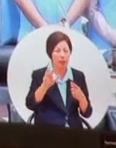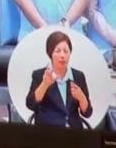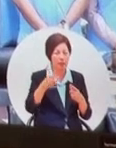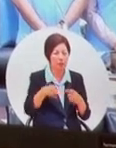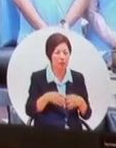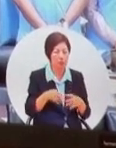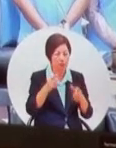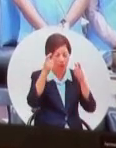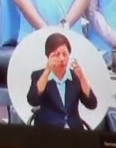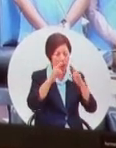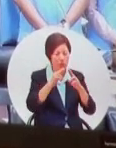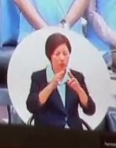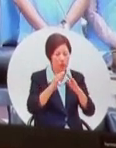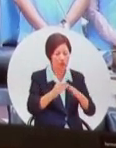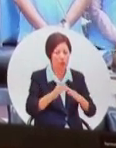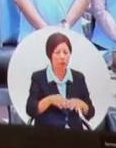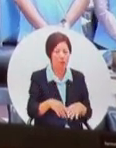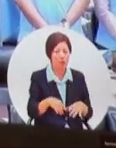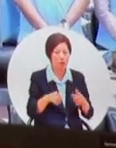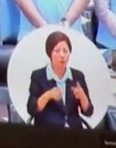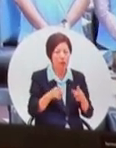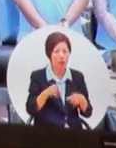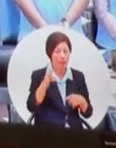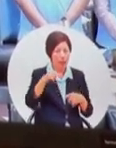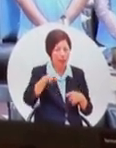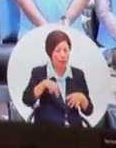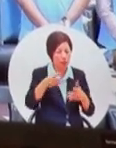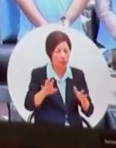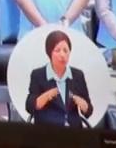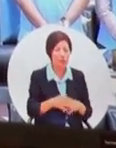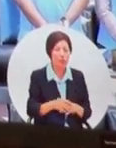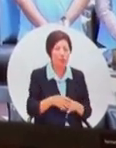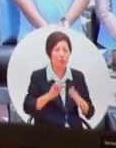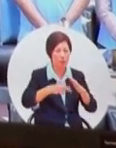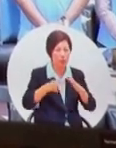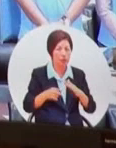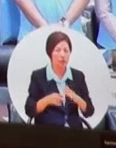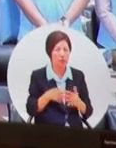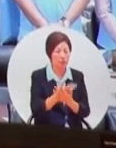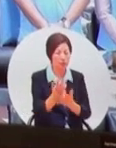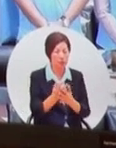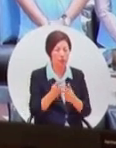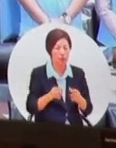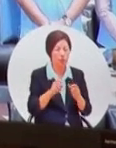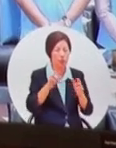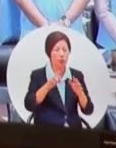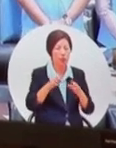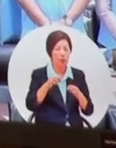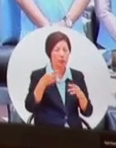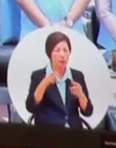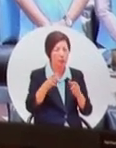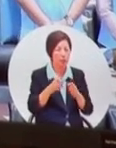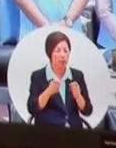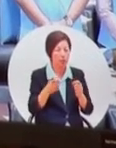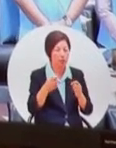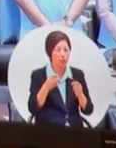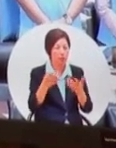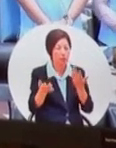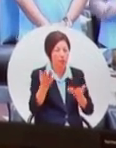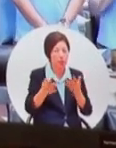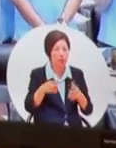尺。如果以这个装置艺术的面积1939平方公尺算起来，差不多就在